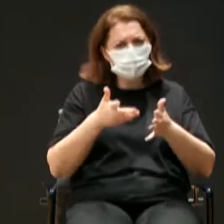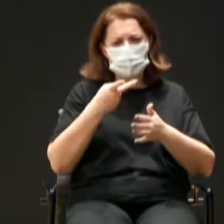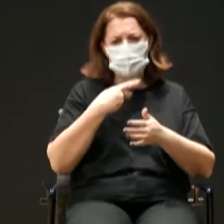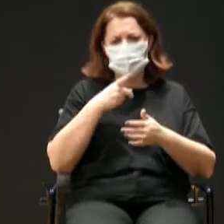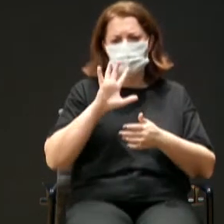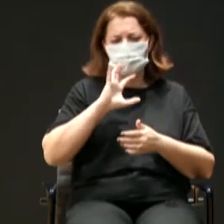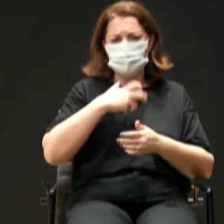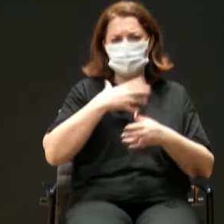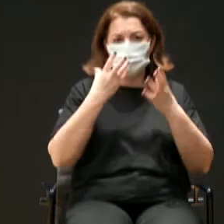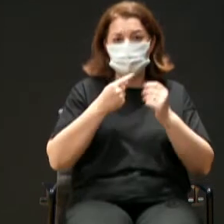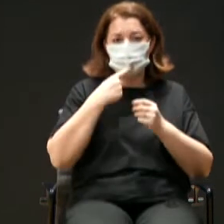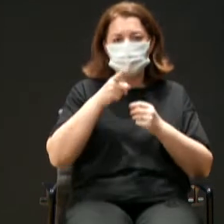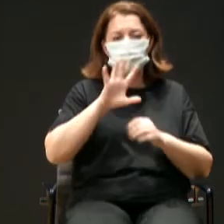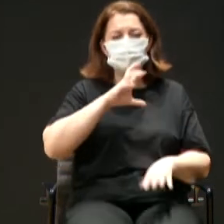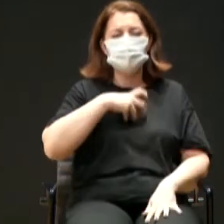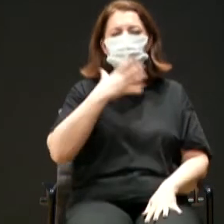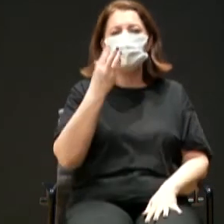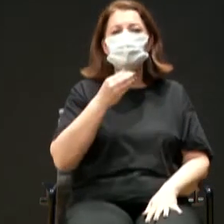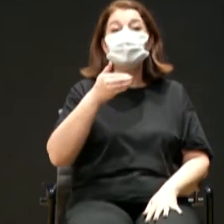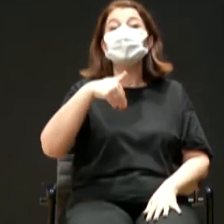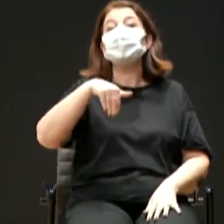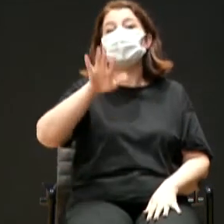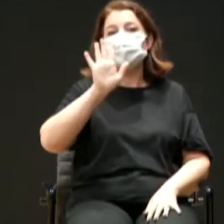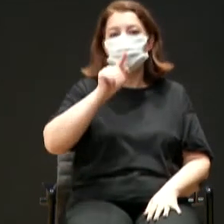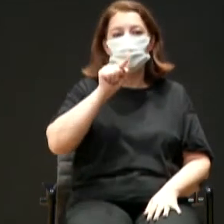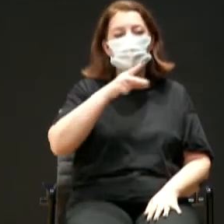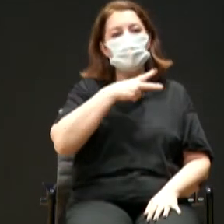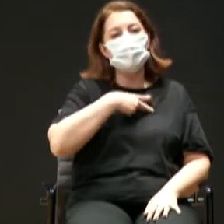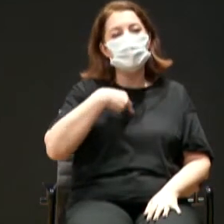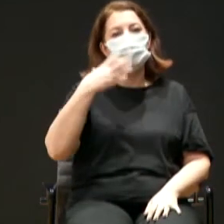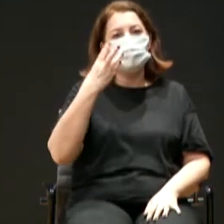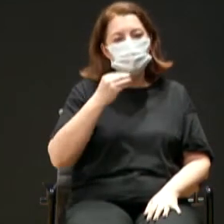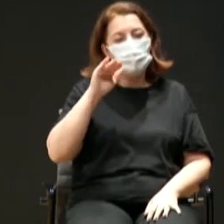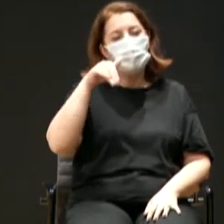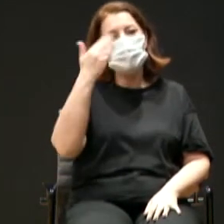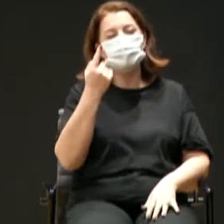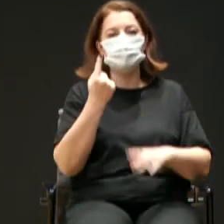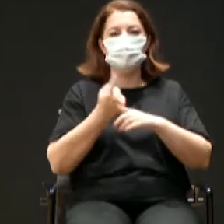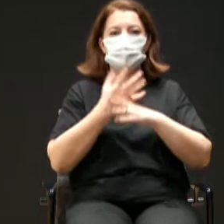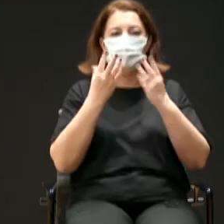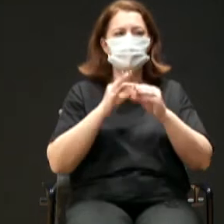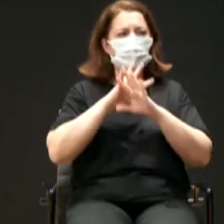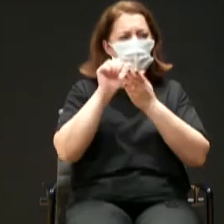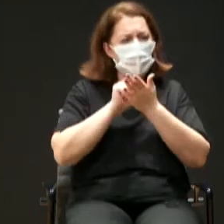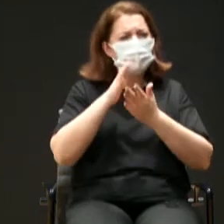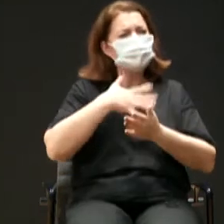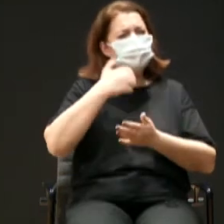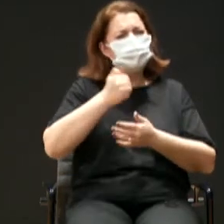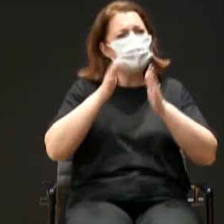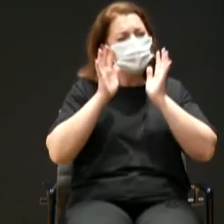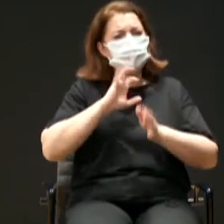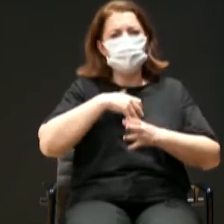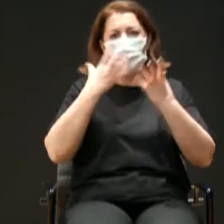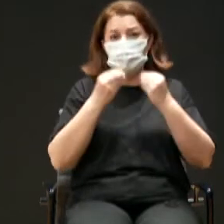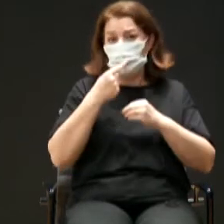derseniz ona sahip olmuş değildirsiniz. Bu belediye de olur, başka bir şey de olur. Her şeye rağmen sahip olacağım